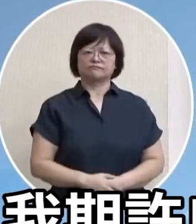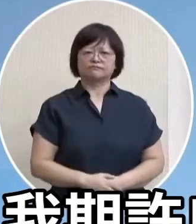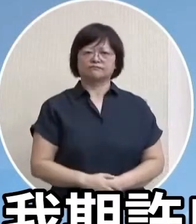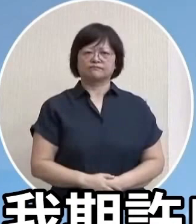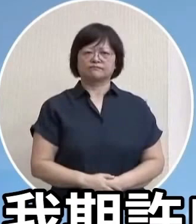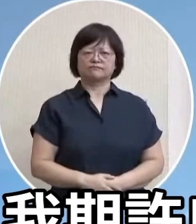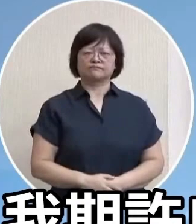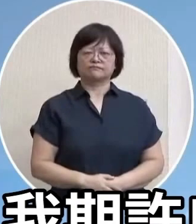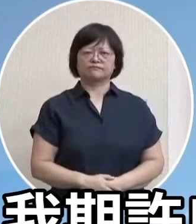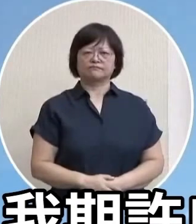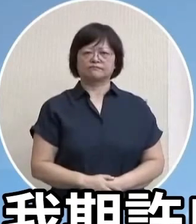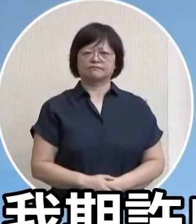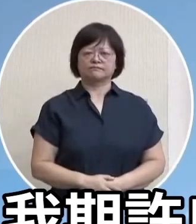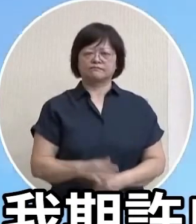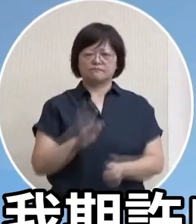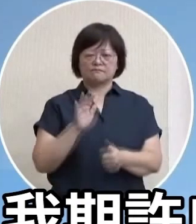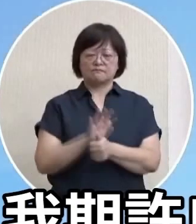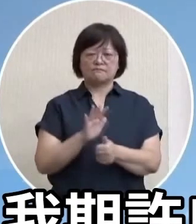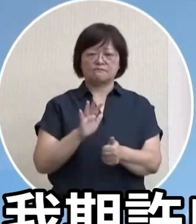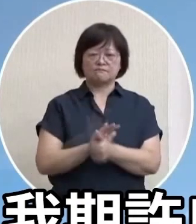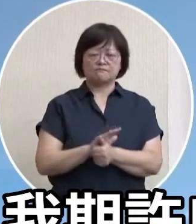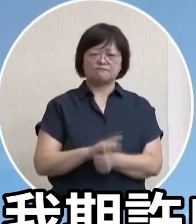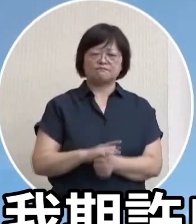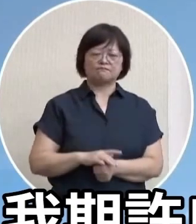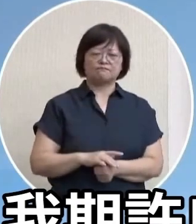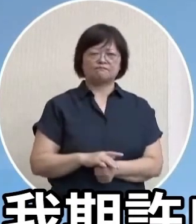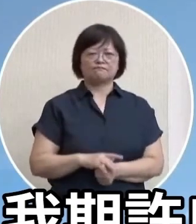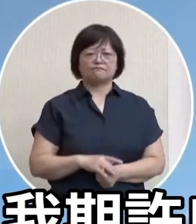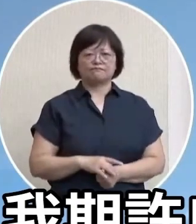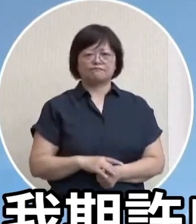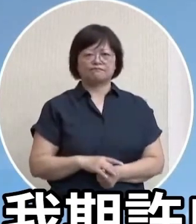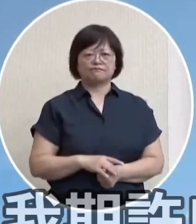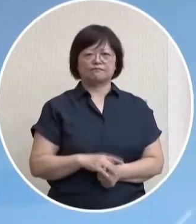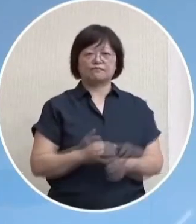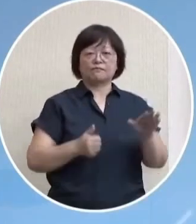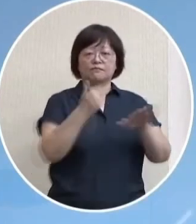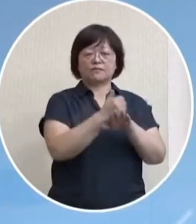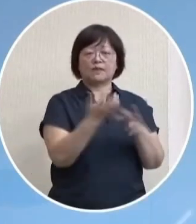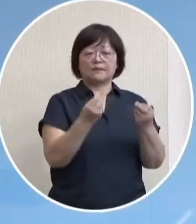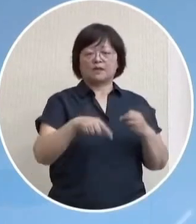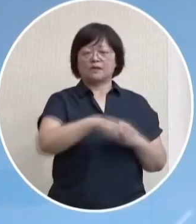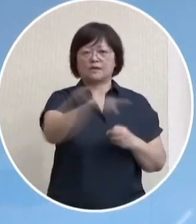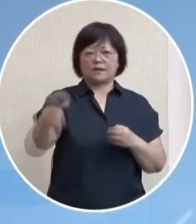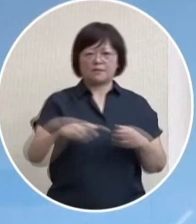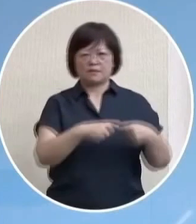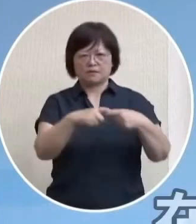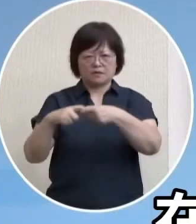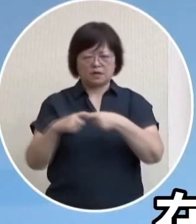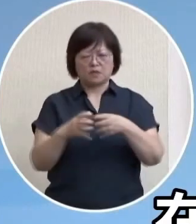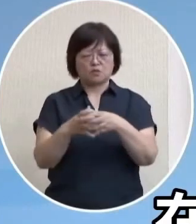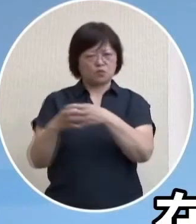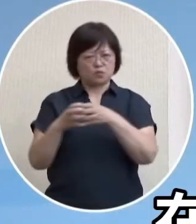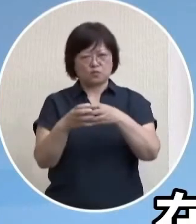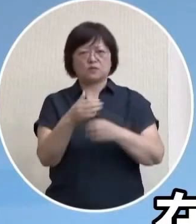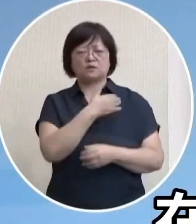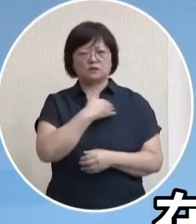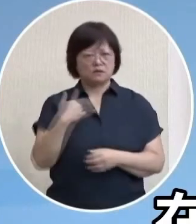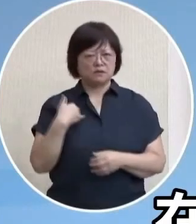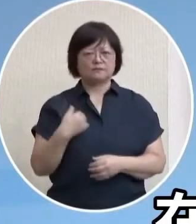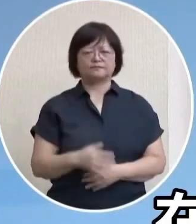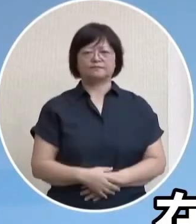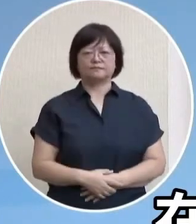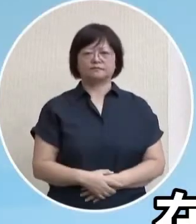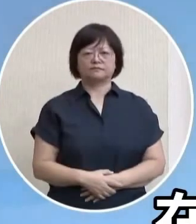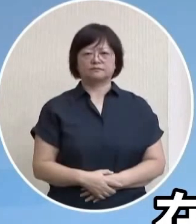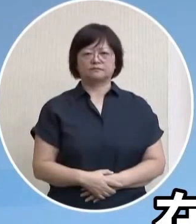能成为团结的最大公约数。我也将继续邀请在野阵营其